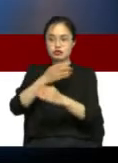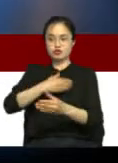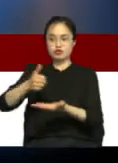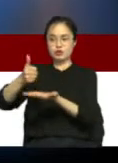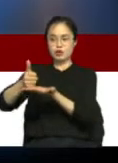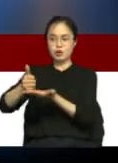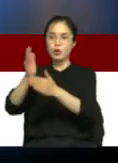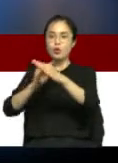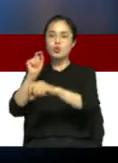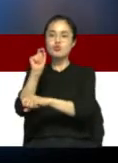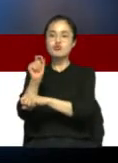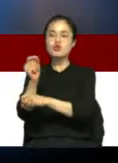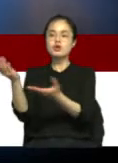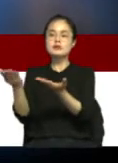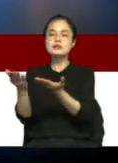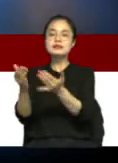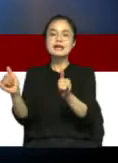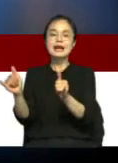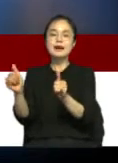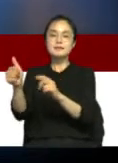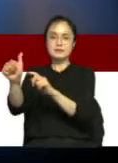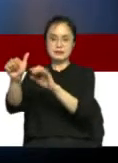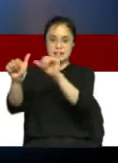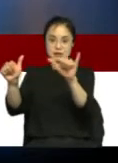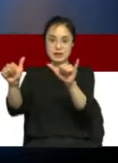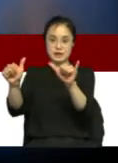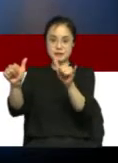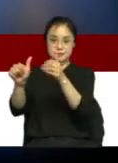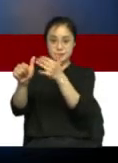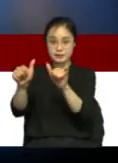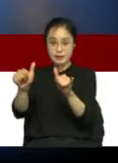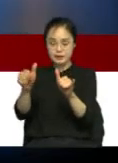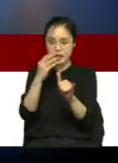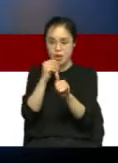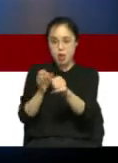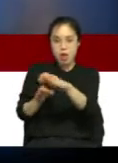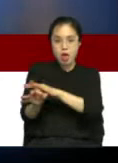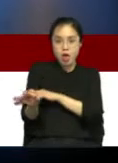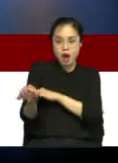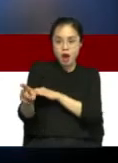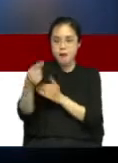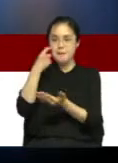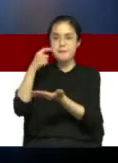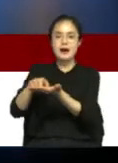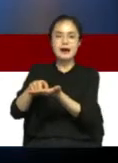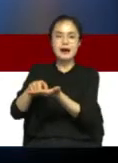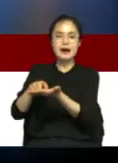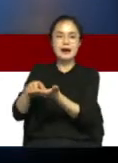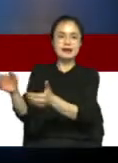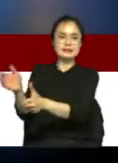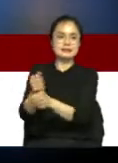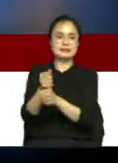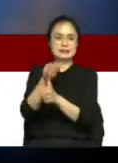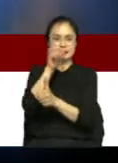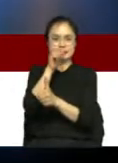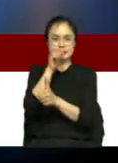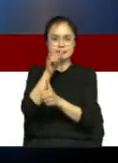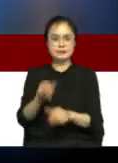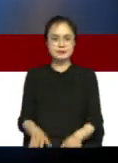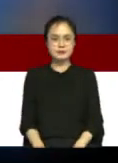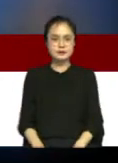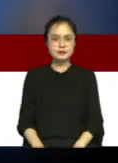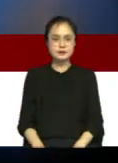구속 입건했습니다. 돈을 받은 시기가 2014년부터 작년까지이므로 최 후보께서 구청장 재임하던 시기의